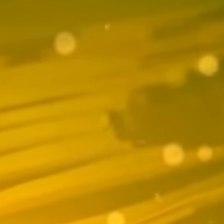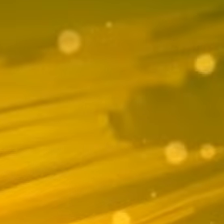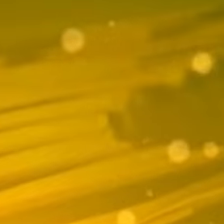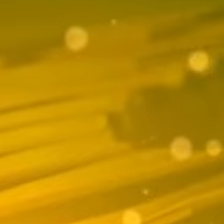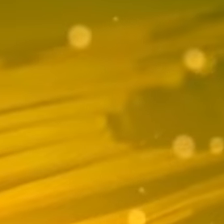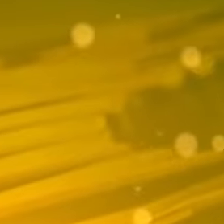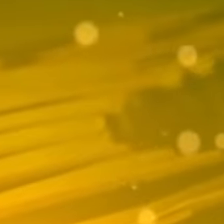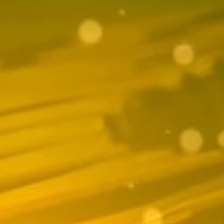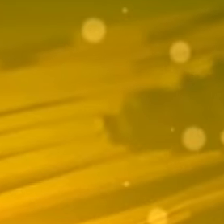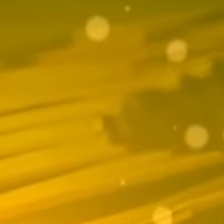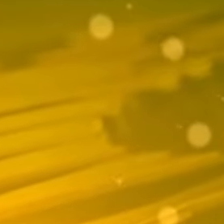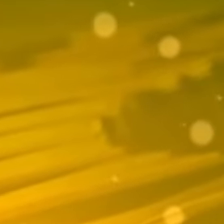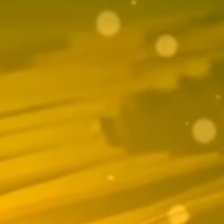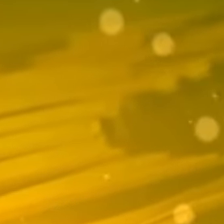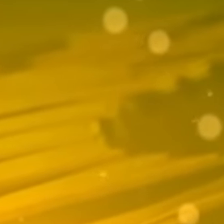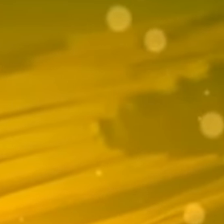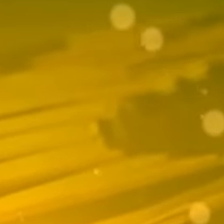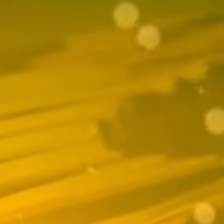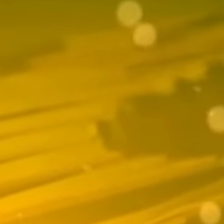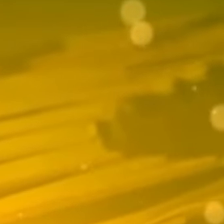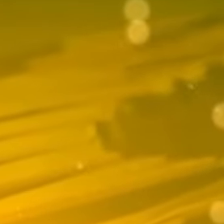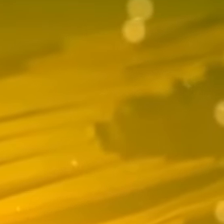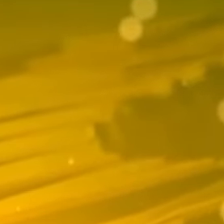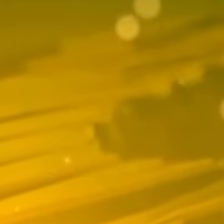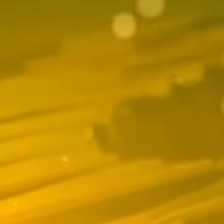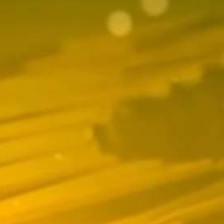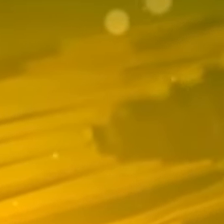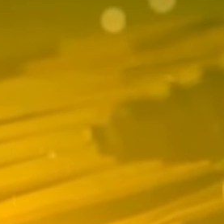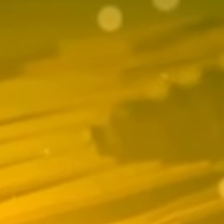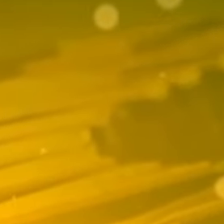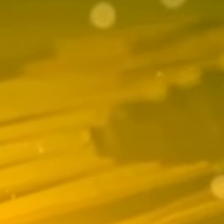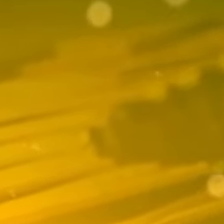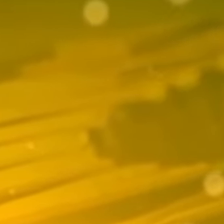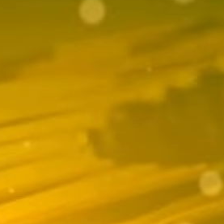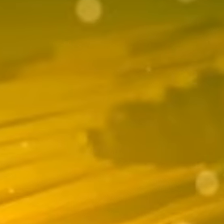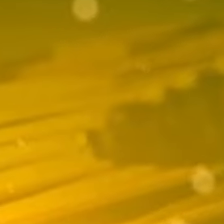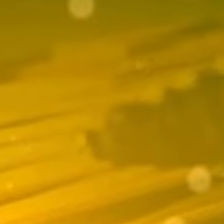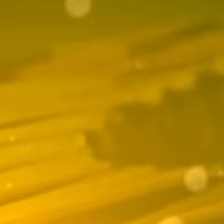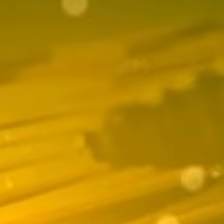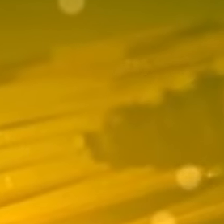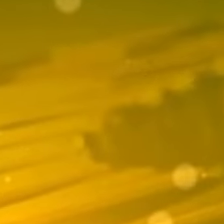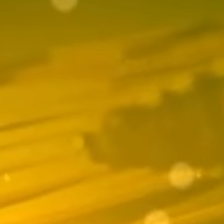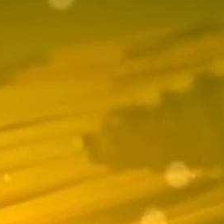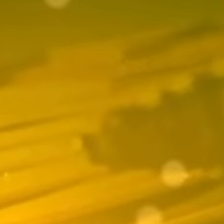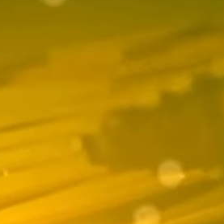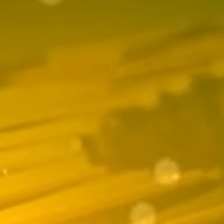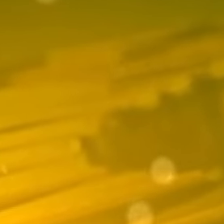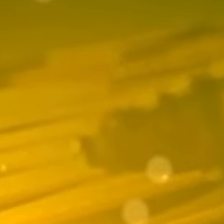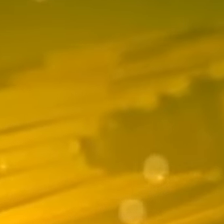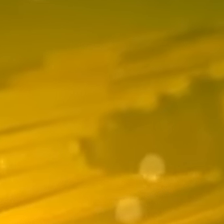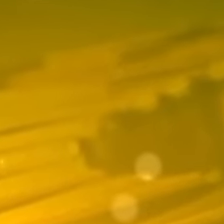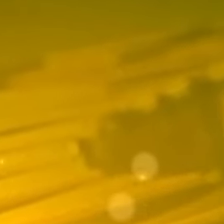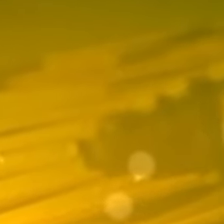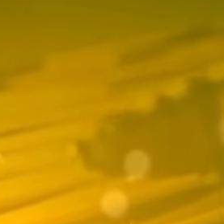الحال في قيام رمضان، فالأصم لأنه لا يسمع هذه القراءة سرعان